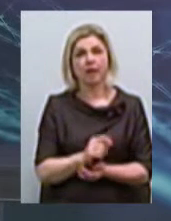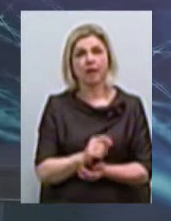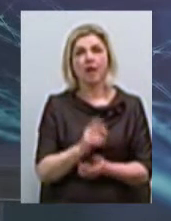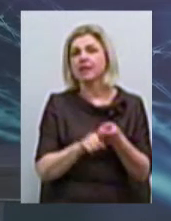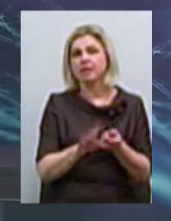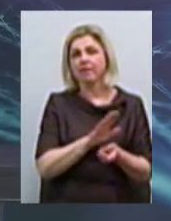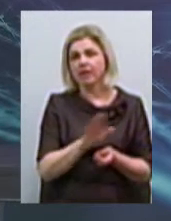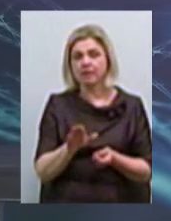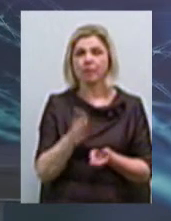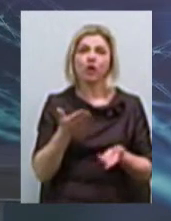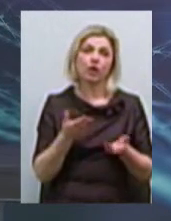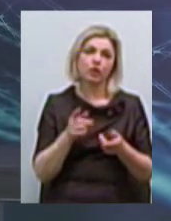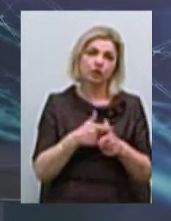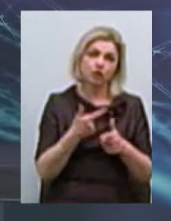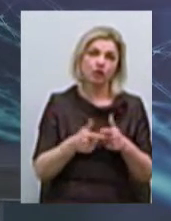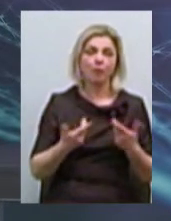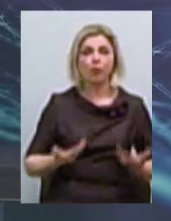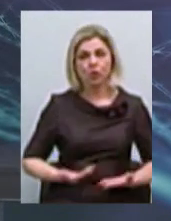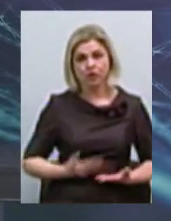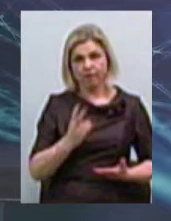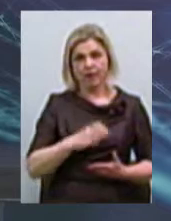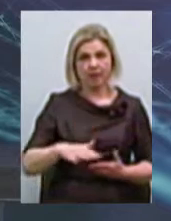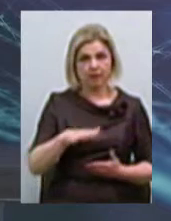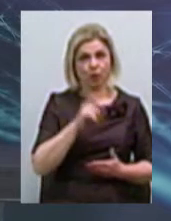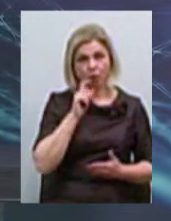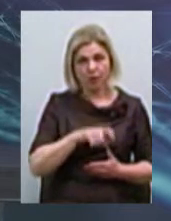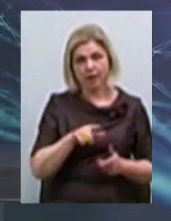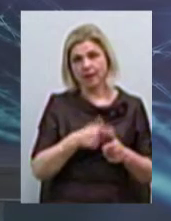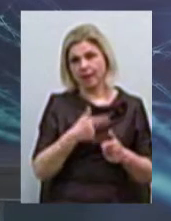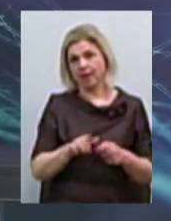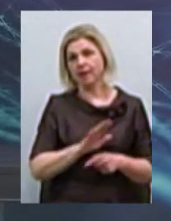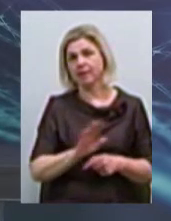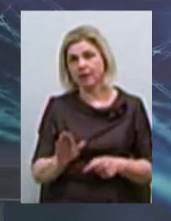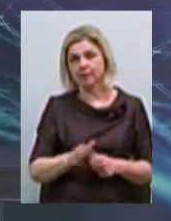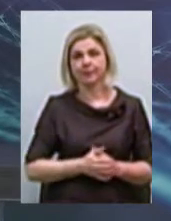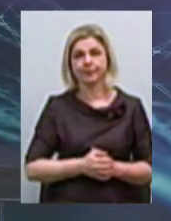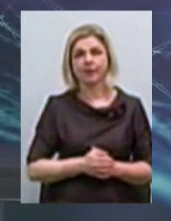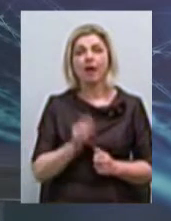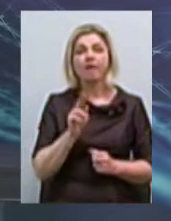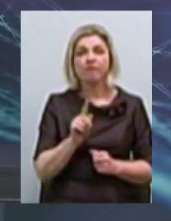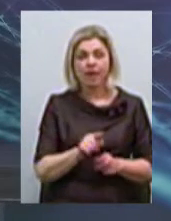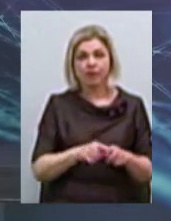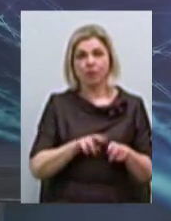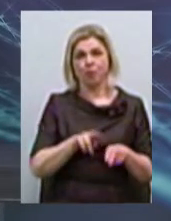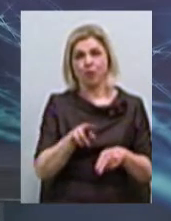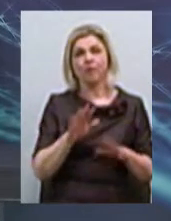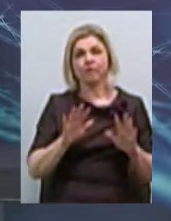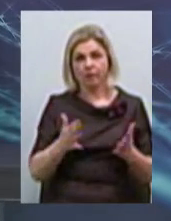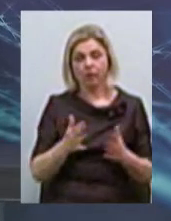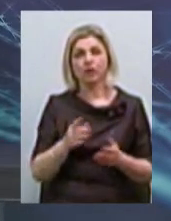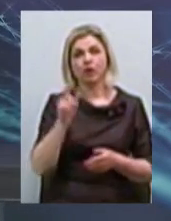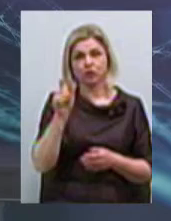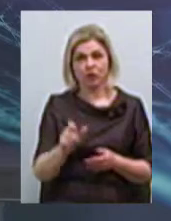Незалежно від того, чи проживають вони на території України, чи ні. У цьому випадку фізична особа подає